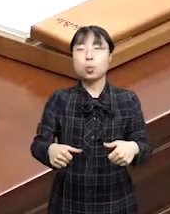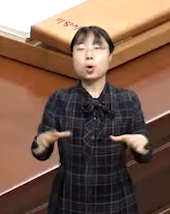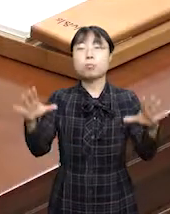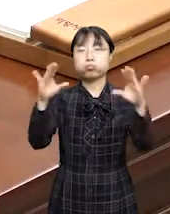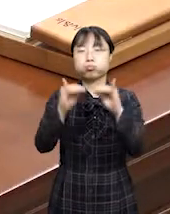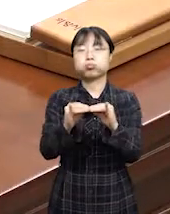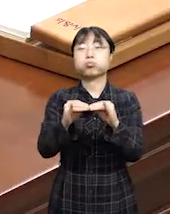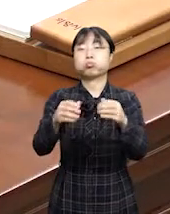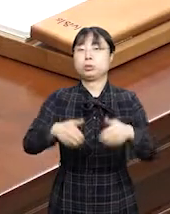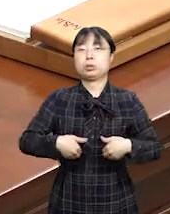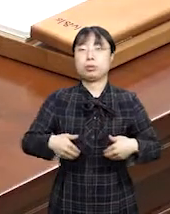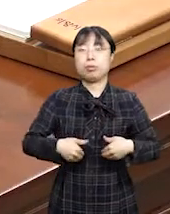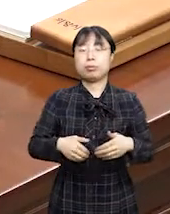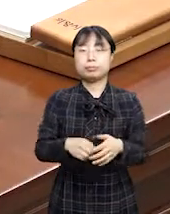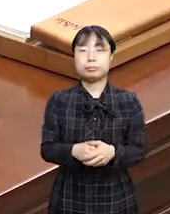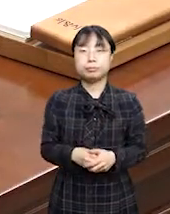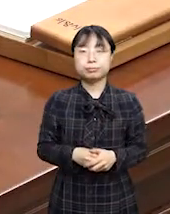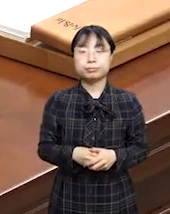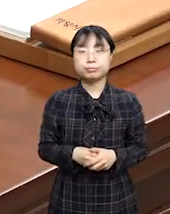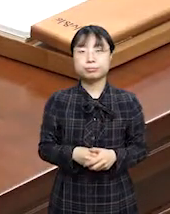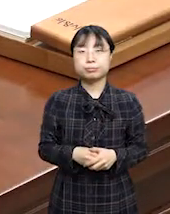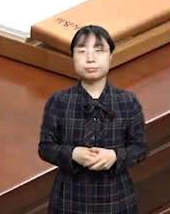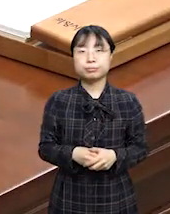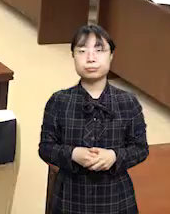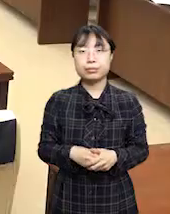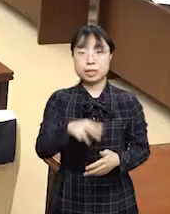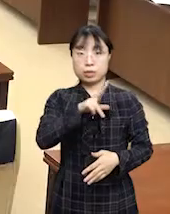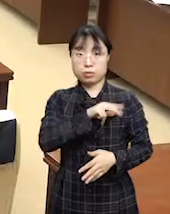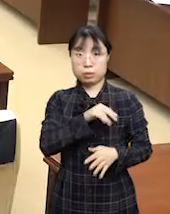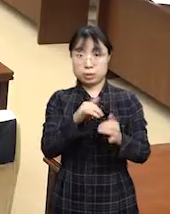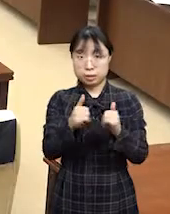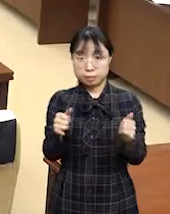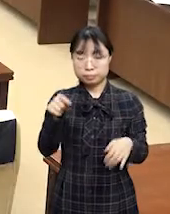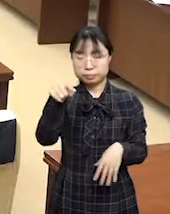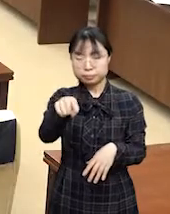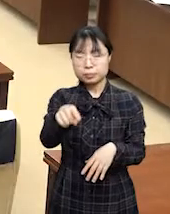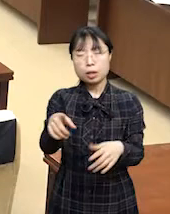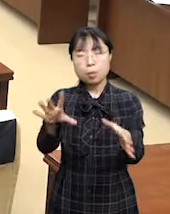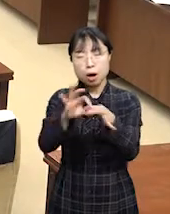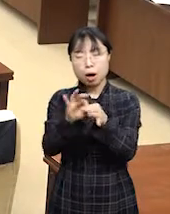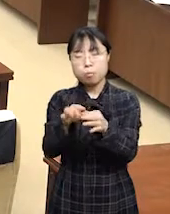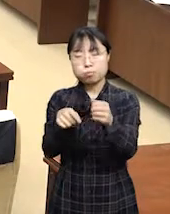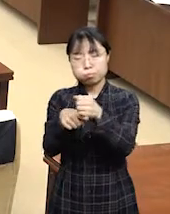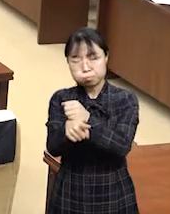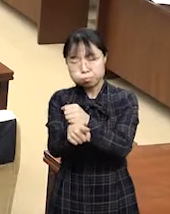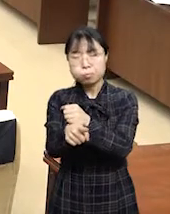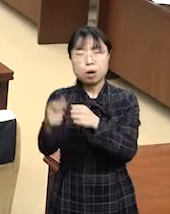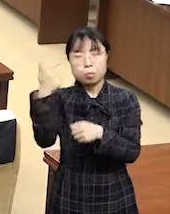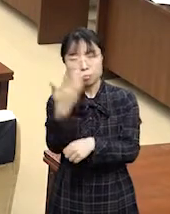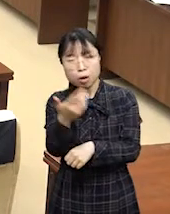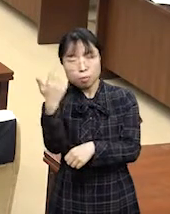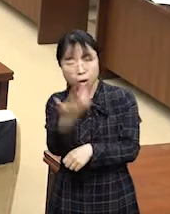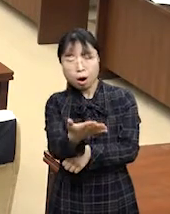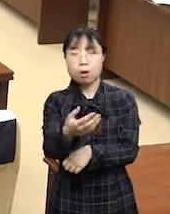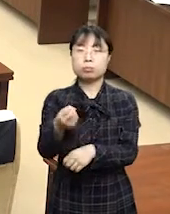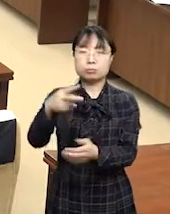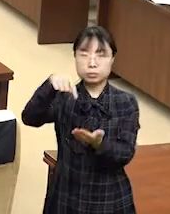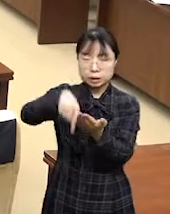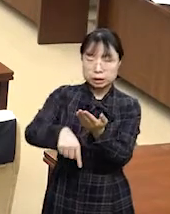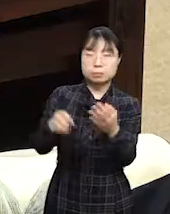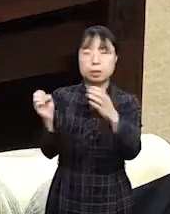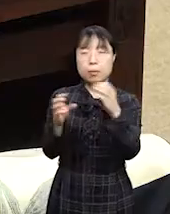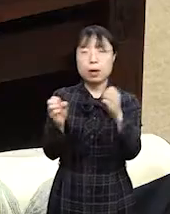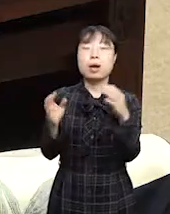설치 제한 양해각서 동의안입니다. 의원들은 이에 대한 심도 깊은 질의와 건의를 이어갔습니다. 윤미경